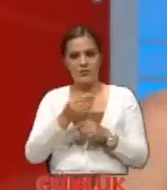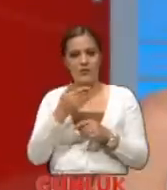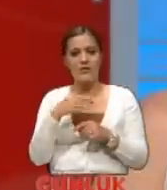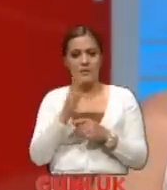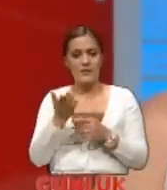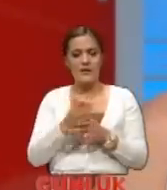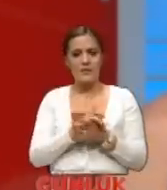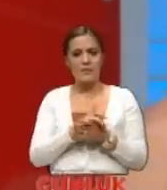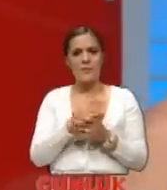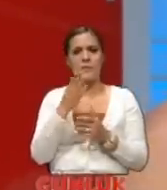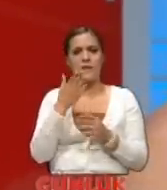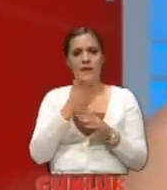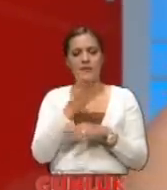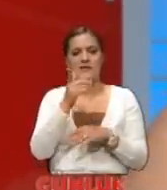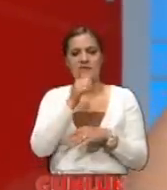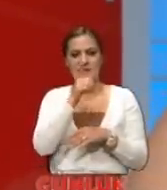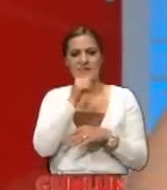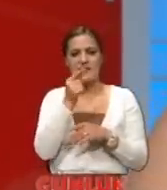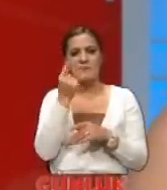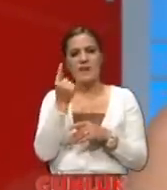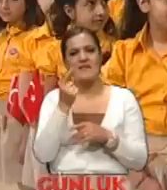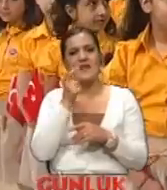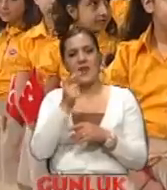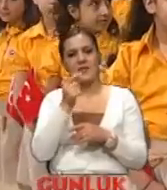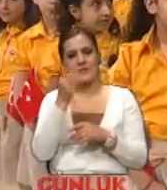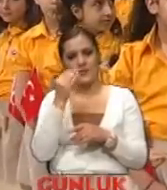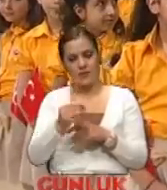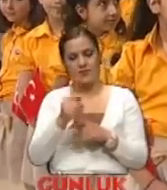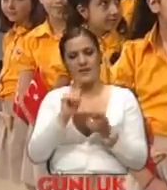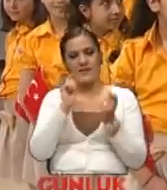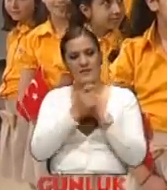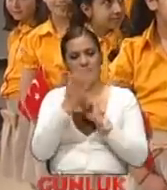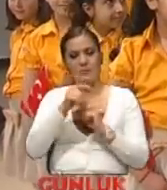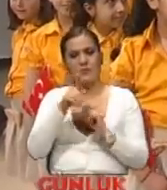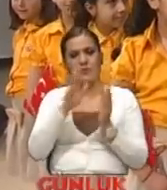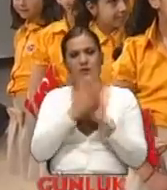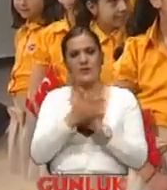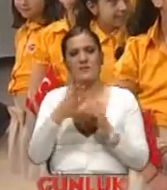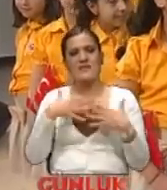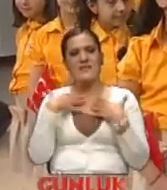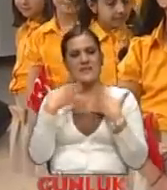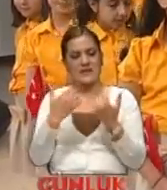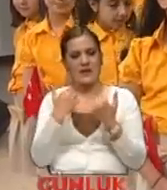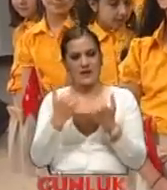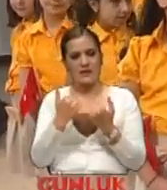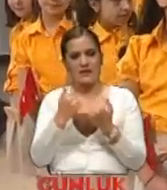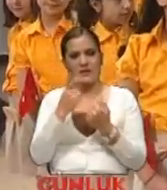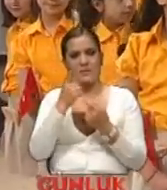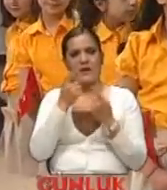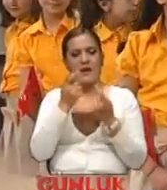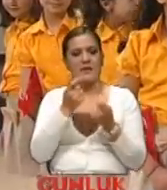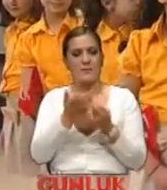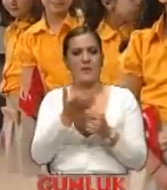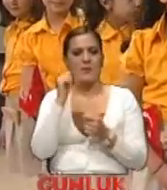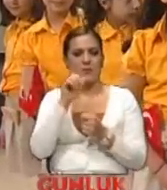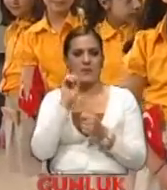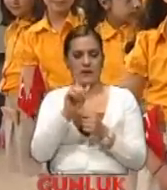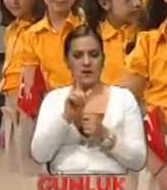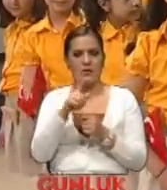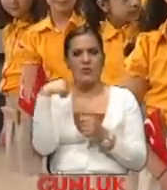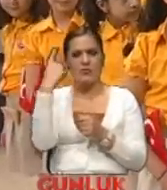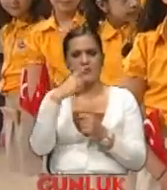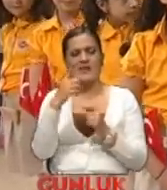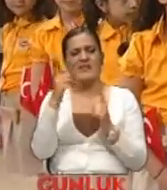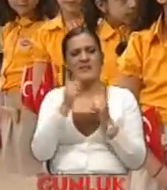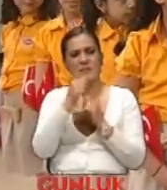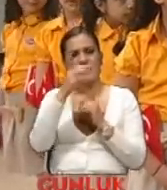Evet. Çok şeker. Sesleri evet. Kalınlaşıyor. Hı-hı. Değişime uğruyor. Bu dönemde sağlıklı bir eğitim almaları gerekiyor. Onun için